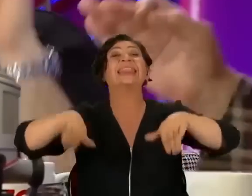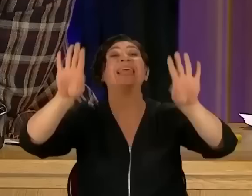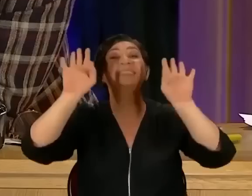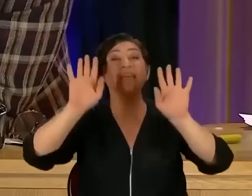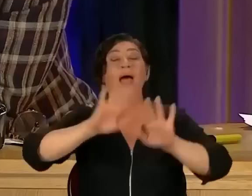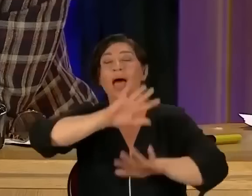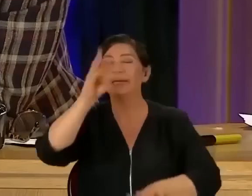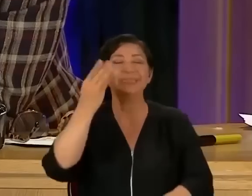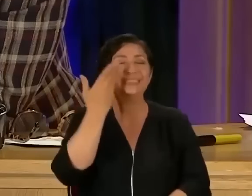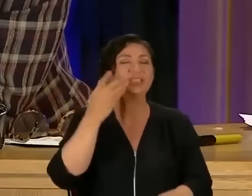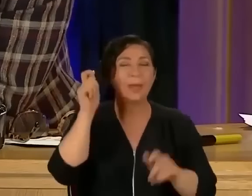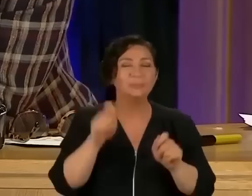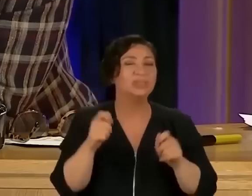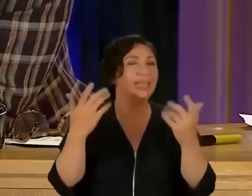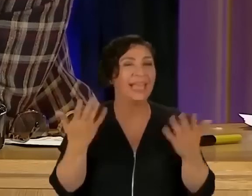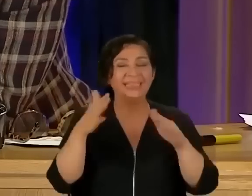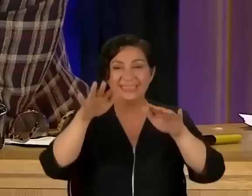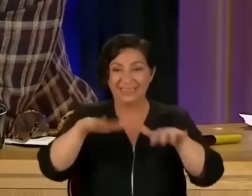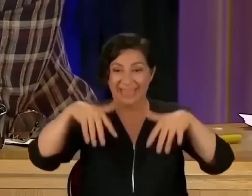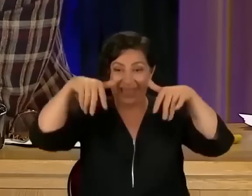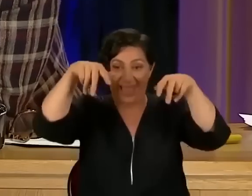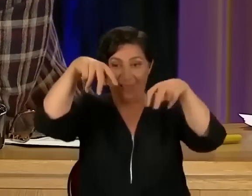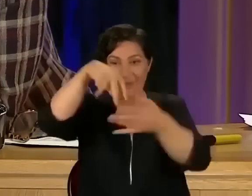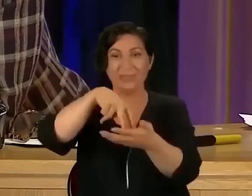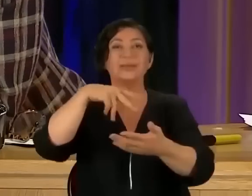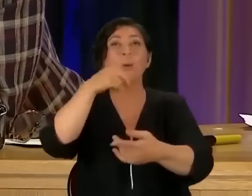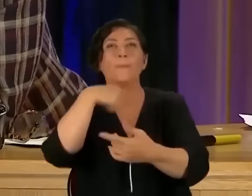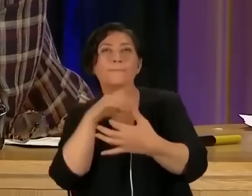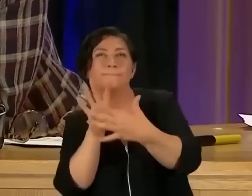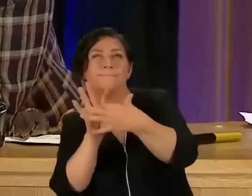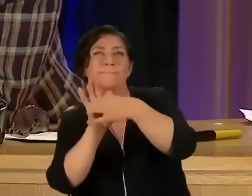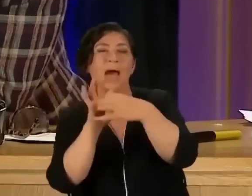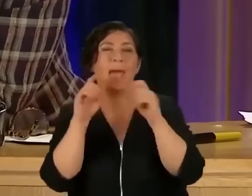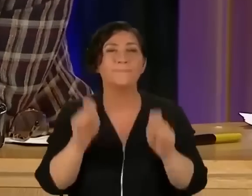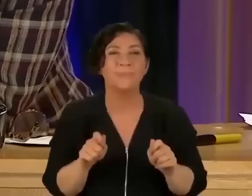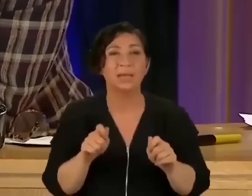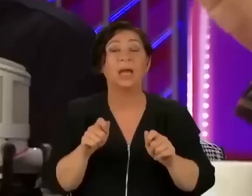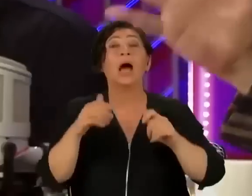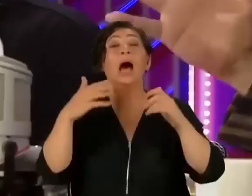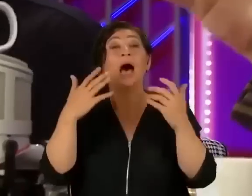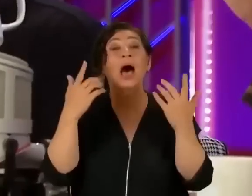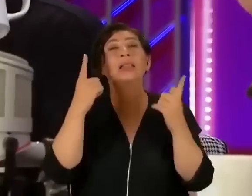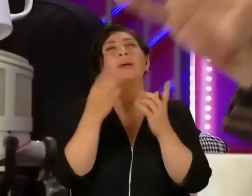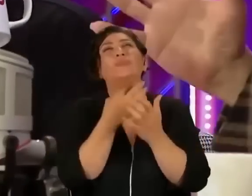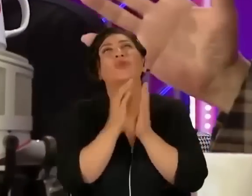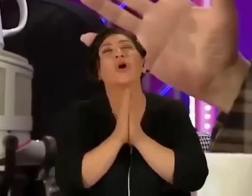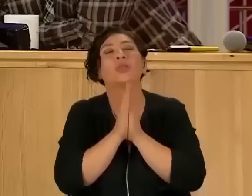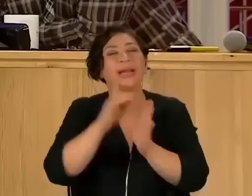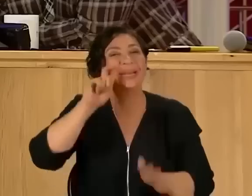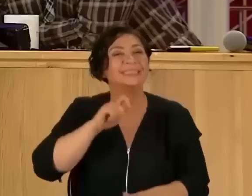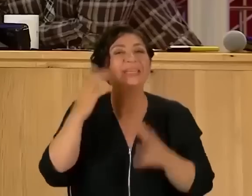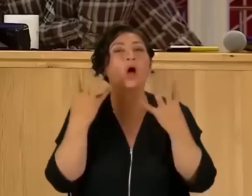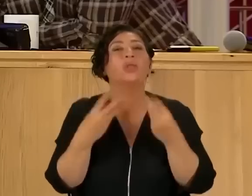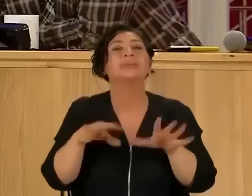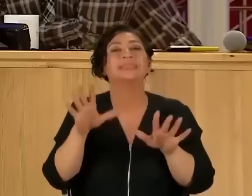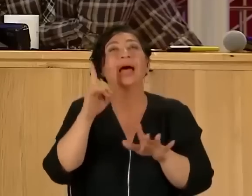her seyircinin yapacağı şey sahneye gelen adamla özdeşlik kurmak. Evet. Evet. Ve Allah'ım ne olur rezil